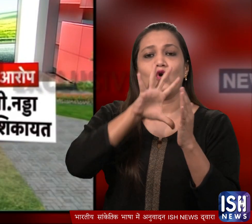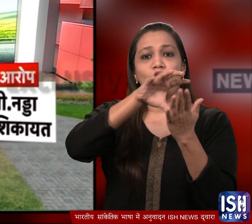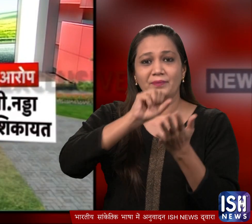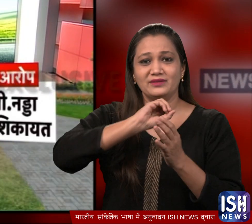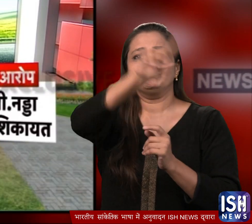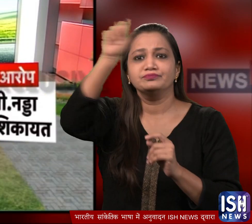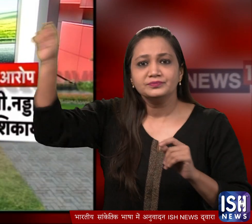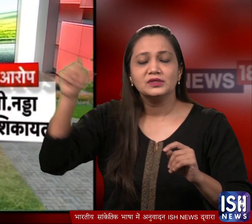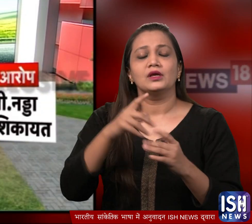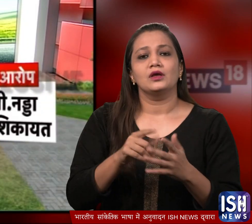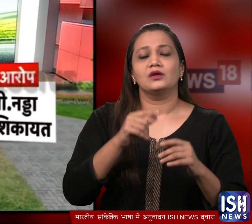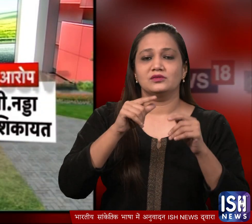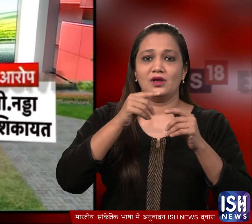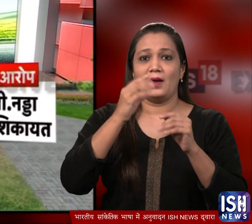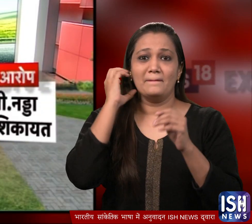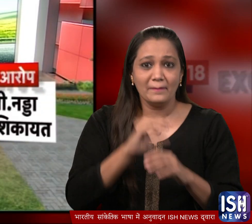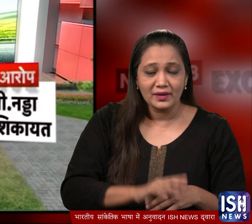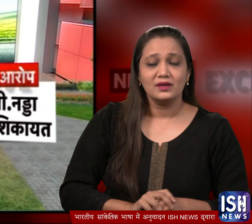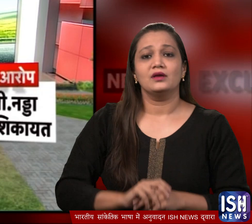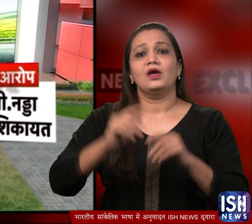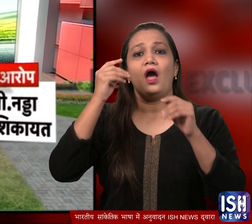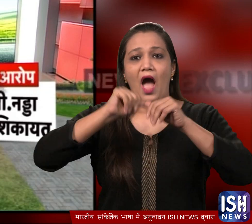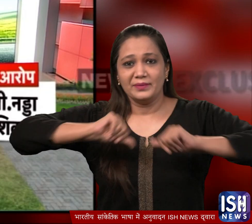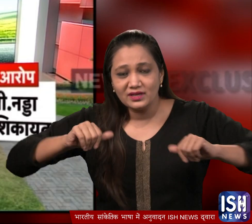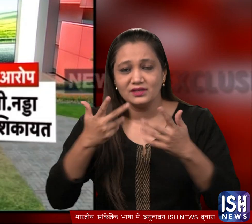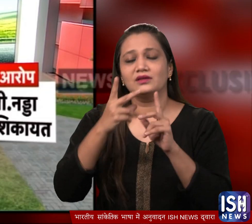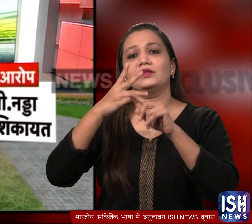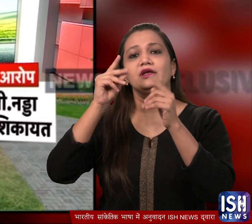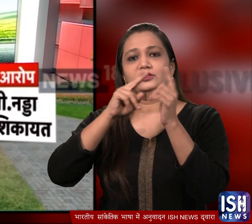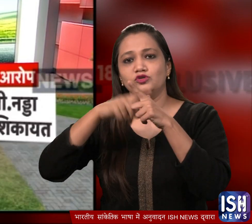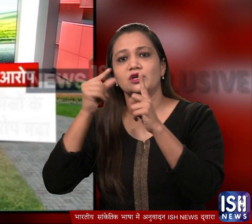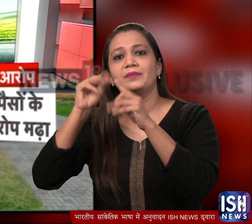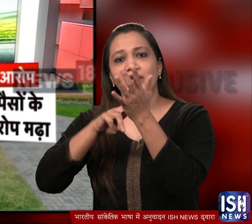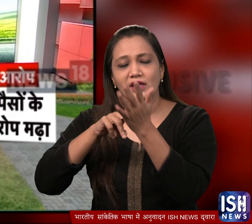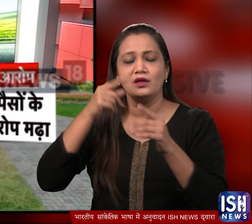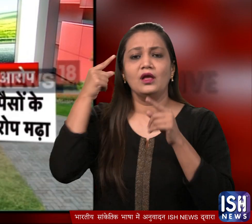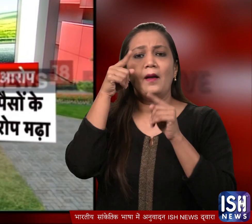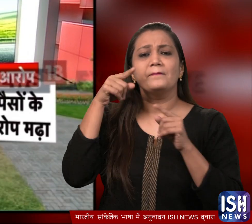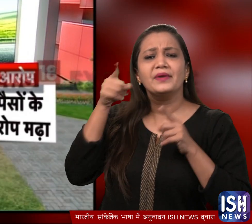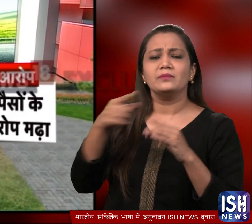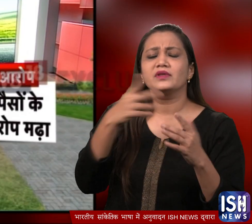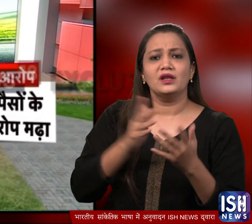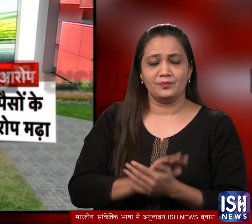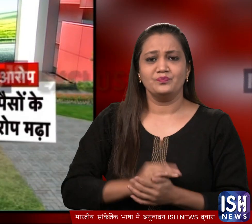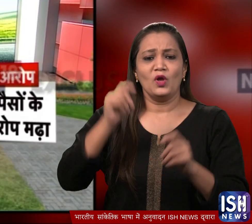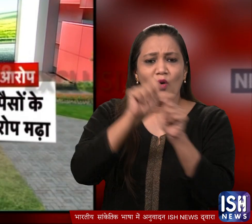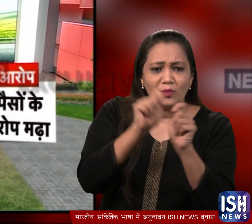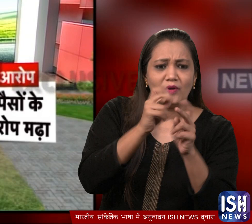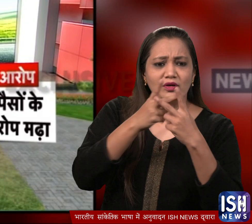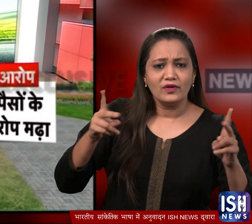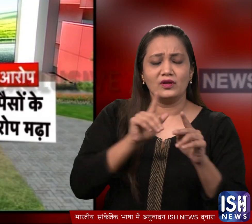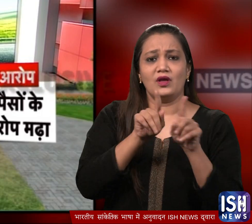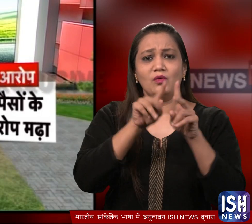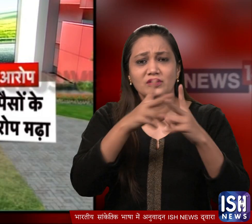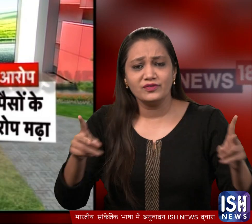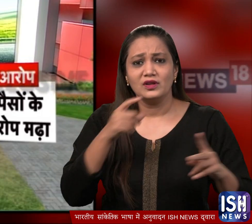कॉपी प्रधानमंत्री, गृह मंत्री और बीजेपी अध्यक्ष जेपी नड्डा को भी भेजी है, जिसमें के.एस. ईश्वरप्पा ने आरोप लगाया कि उनके विभाग से